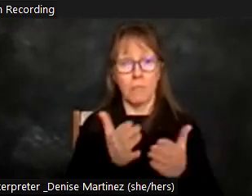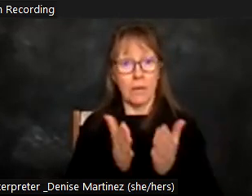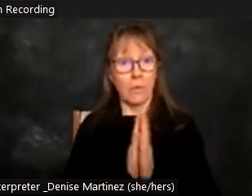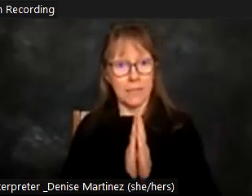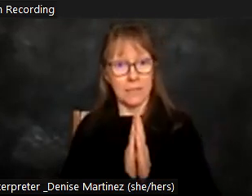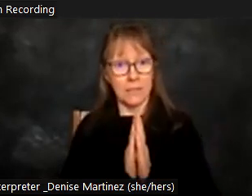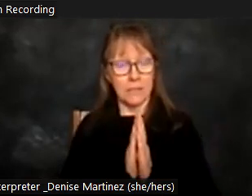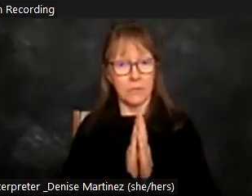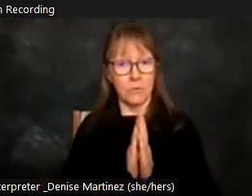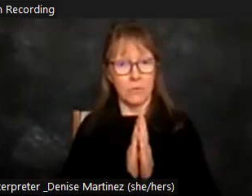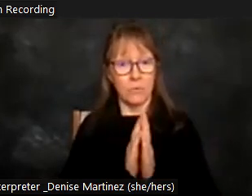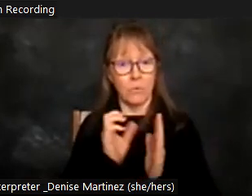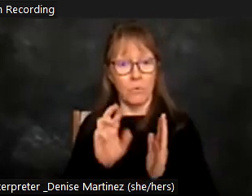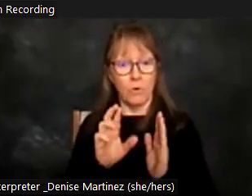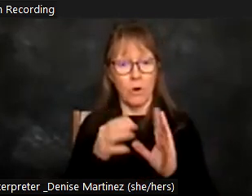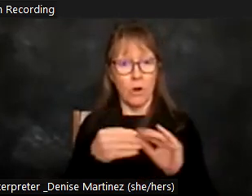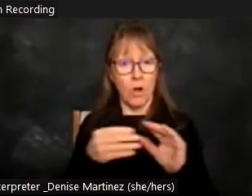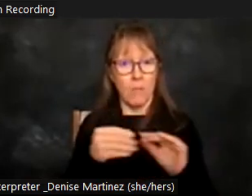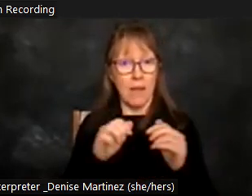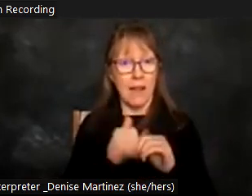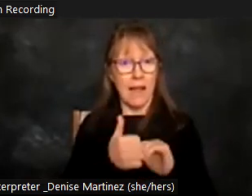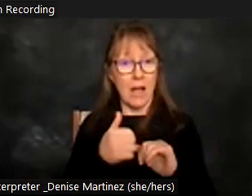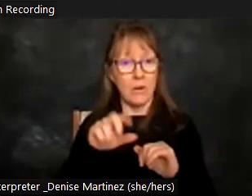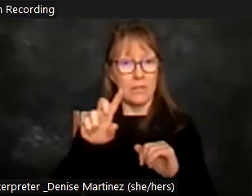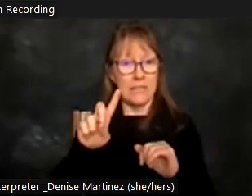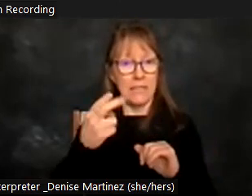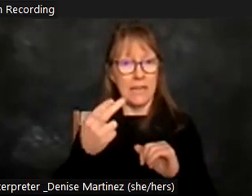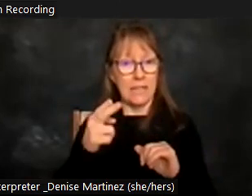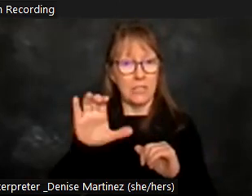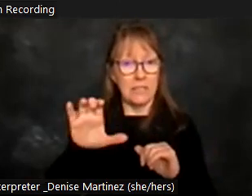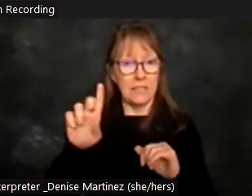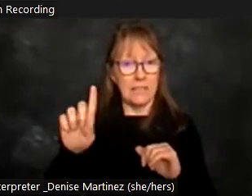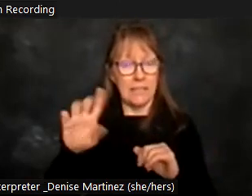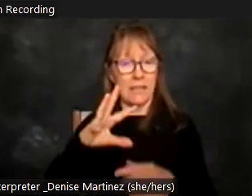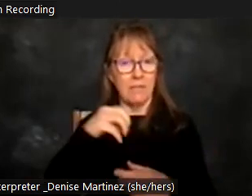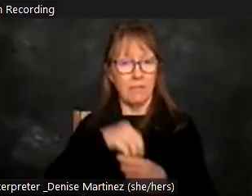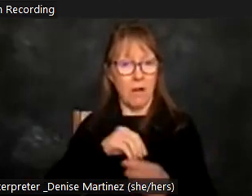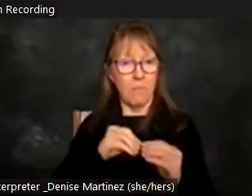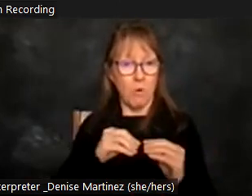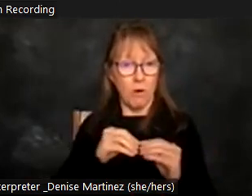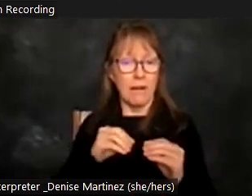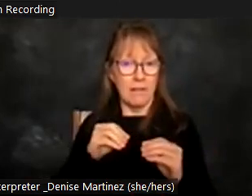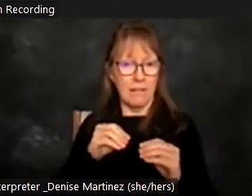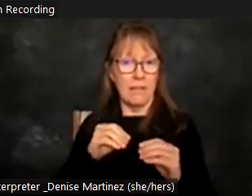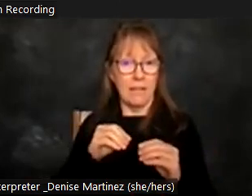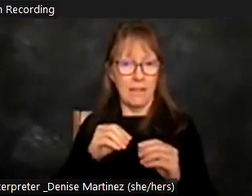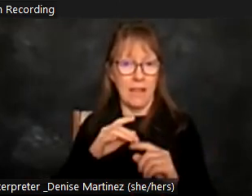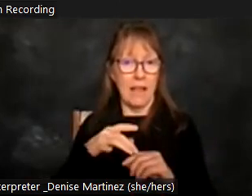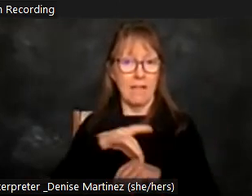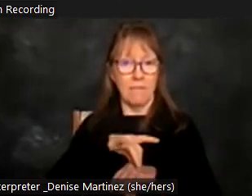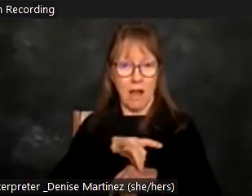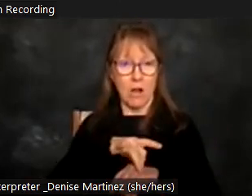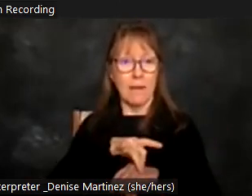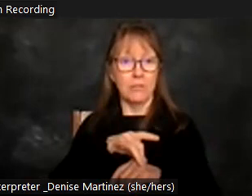a comment about how DHCD could be more genre involved in this DH environmental justice et strategy HCD capable plus that participer agencies